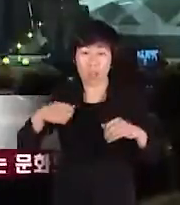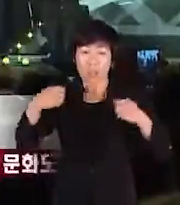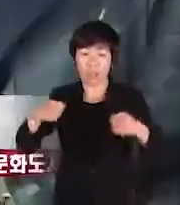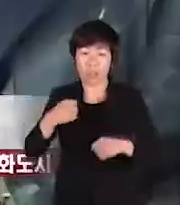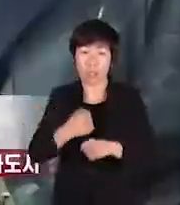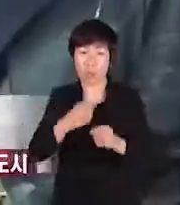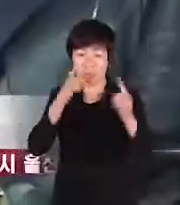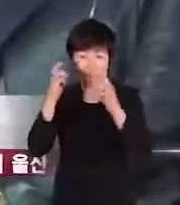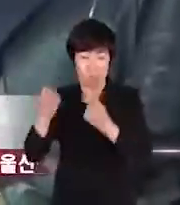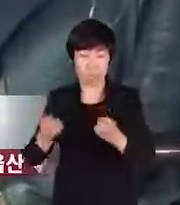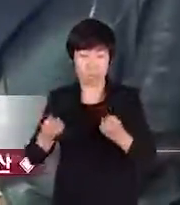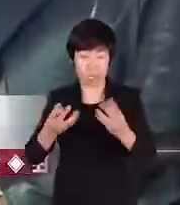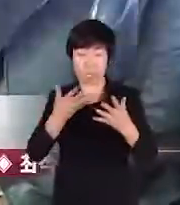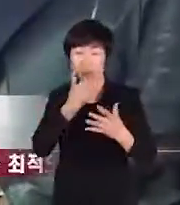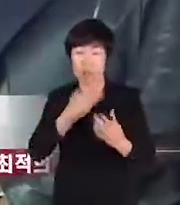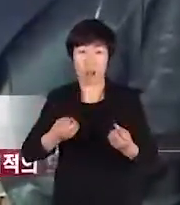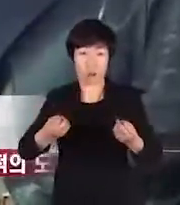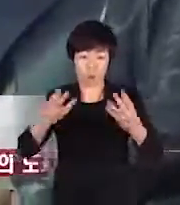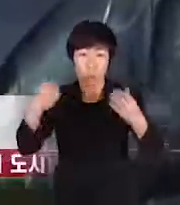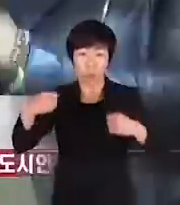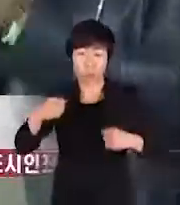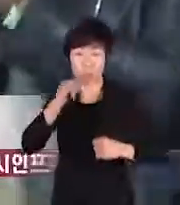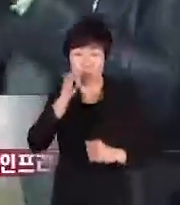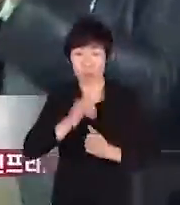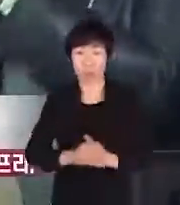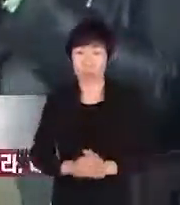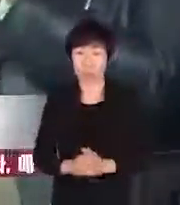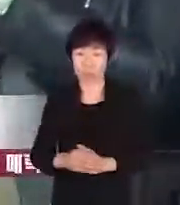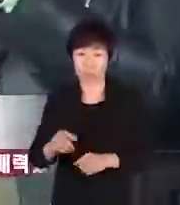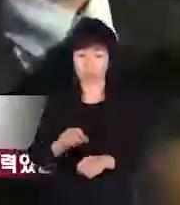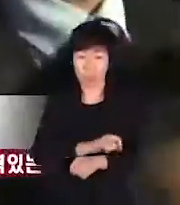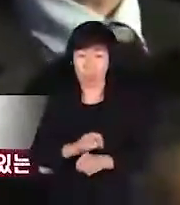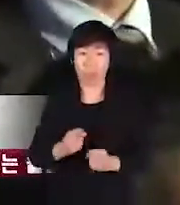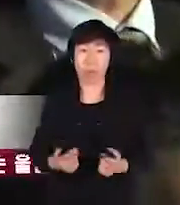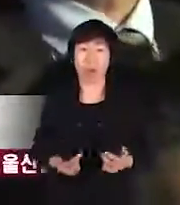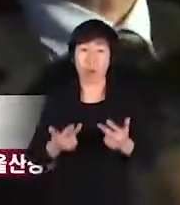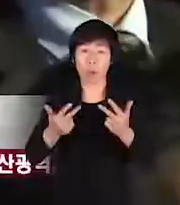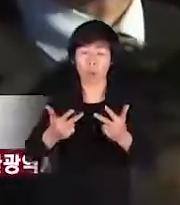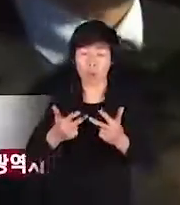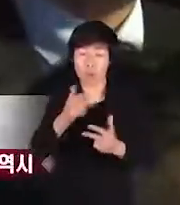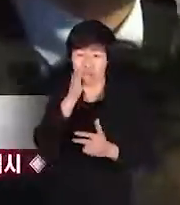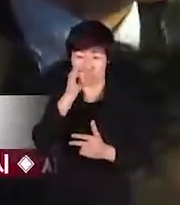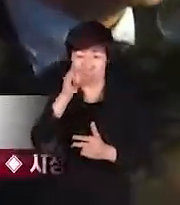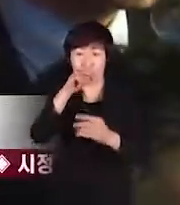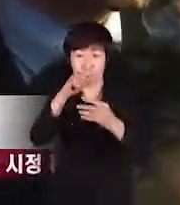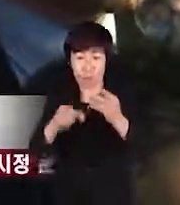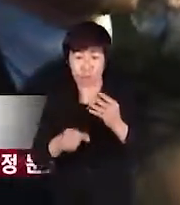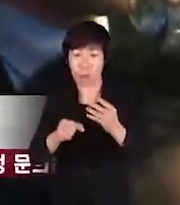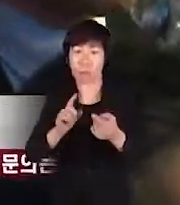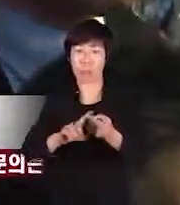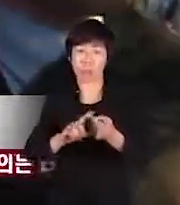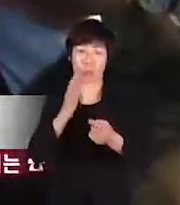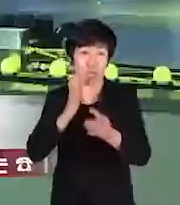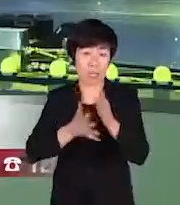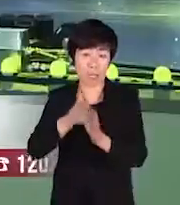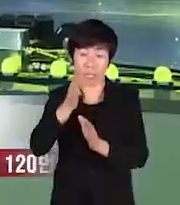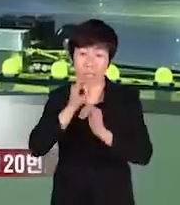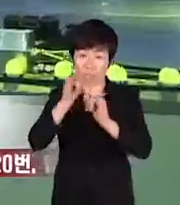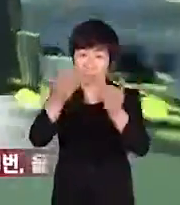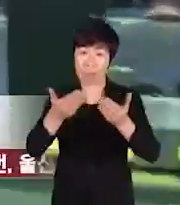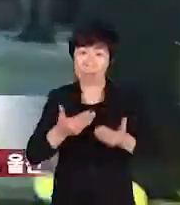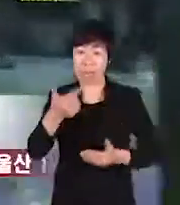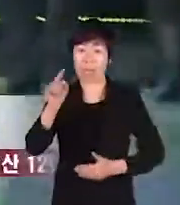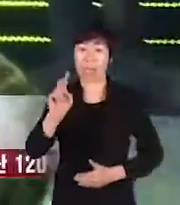기념식, 축하 공연 순으로 진행됐습니다. 특히 자원봉사 우수 프로그램 공모 분야에서 울산 시장상을